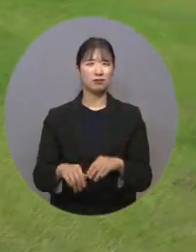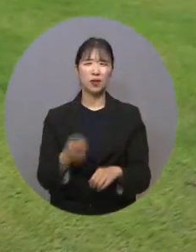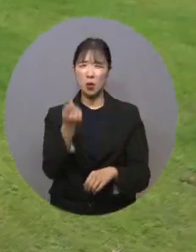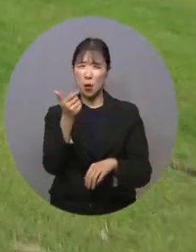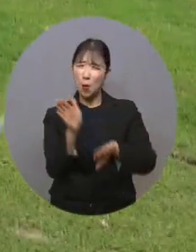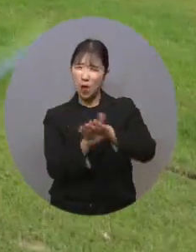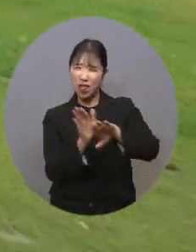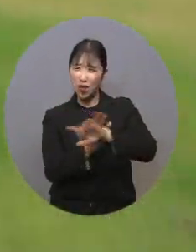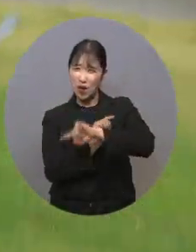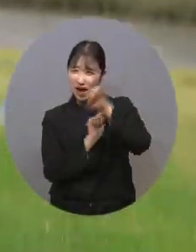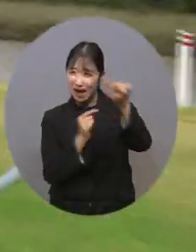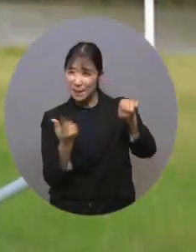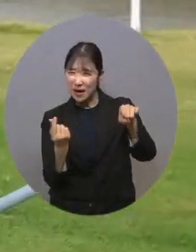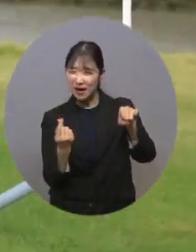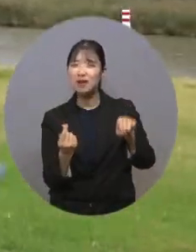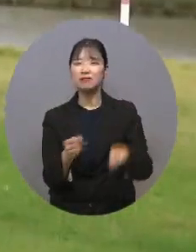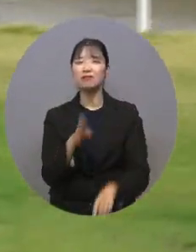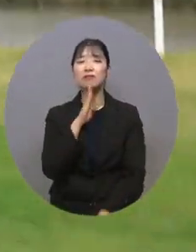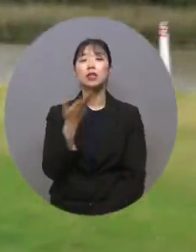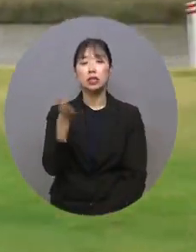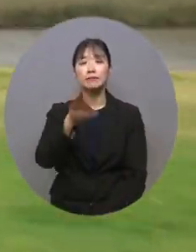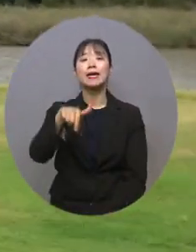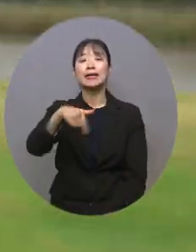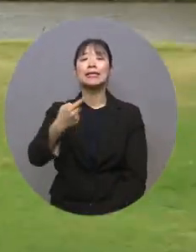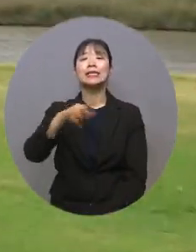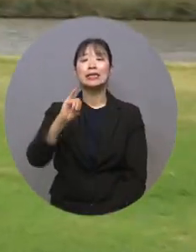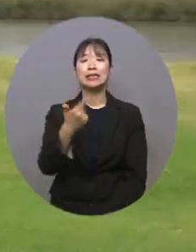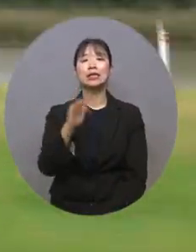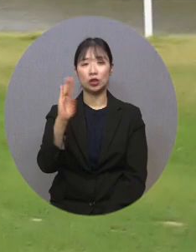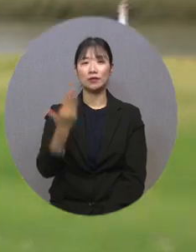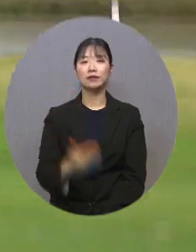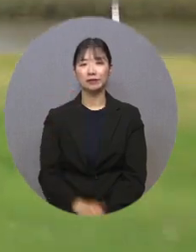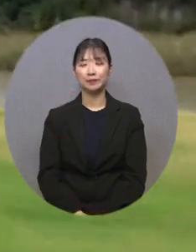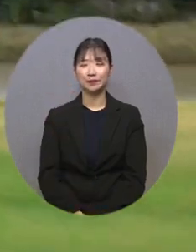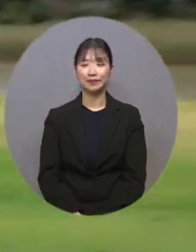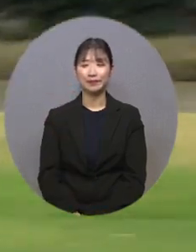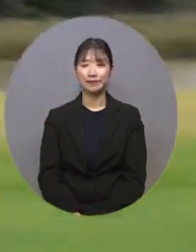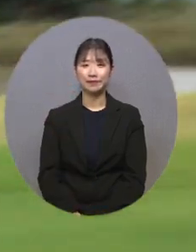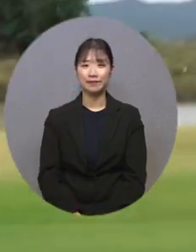왼쪽이지? 네 언니. 근데 그린이에요. 아 나이스.